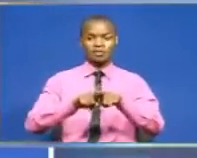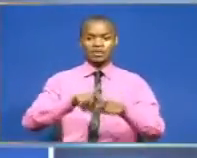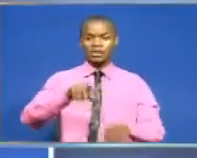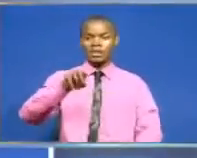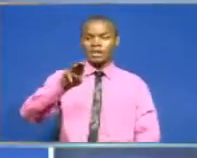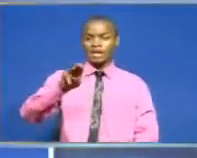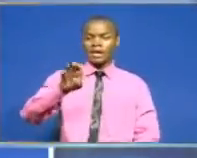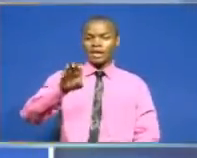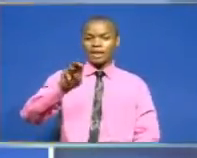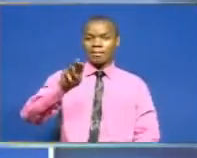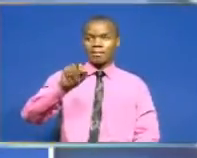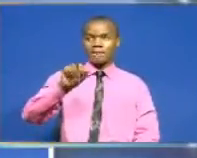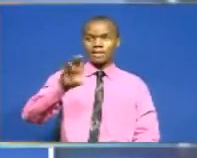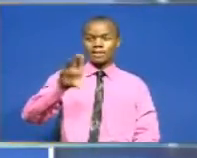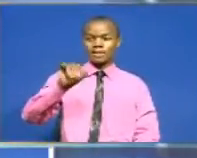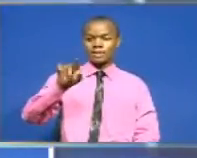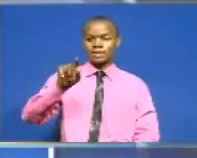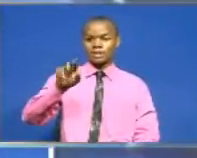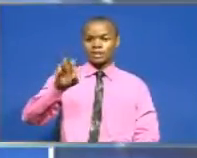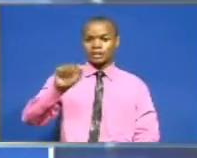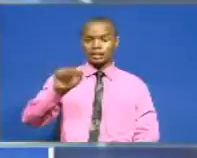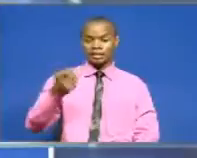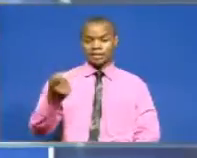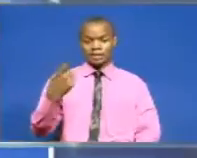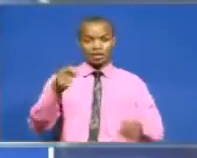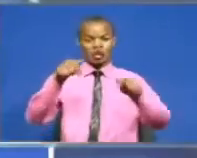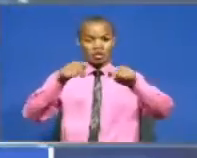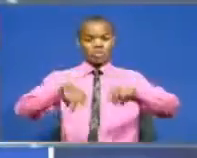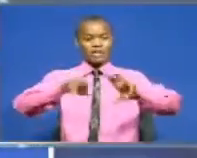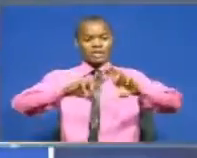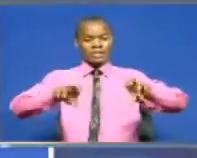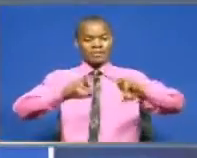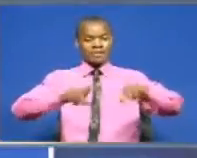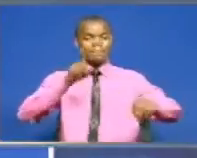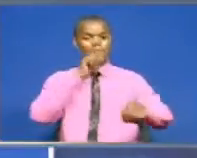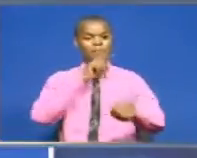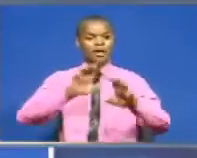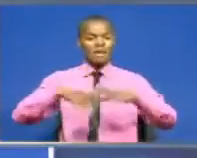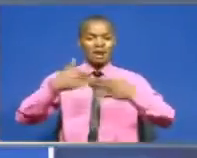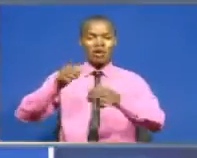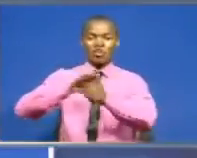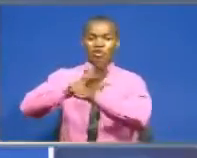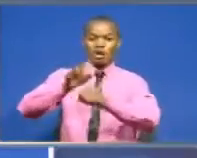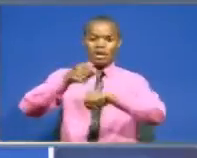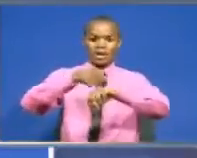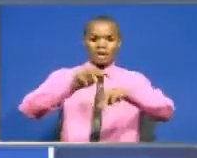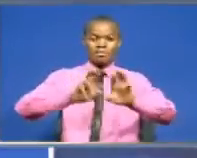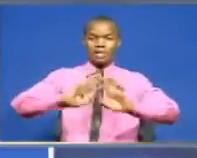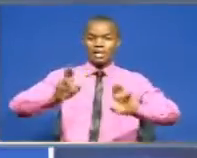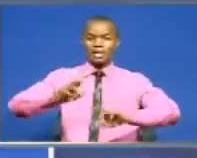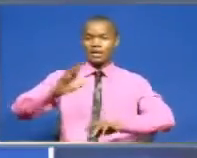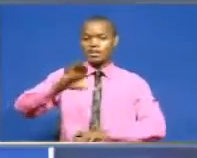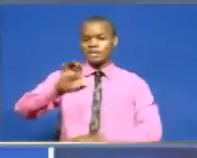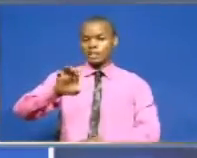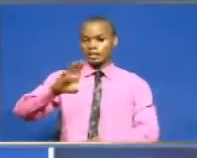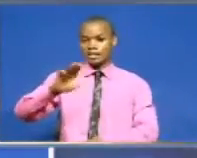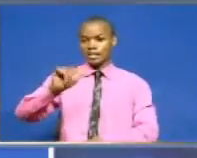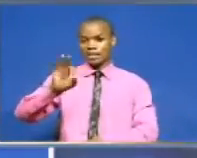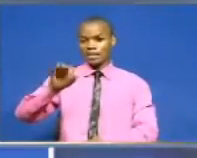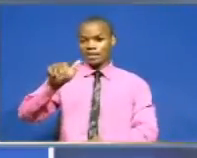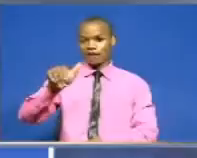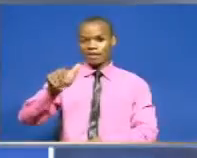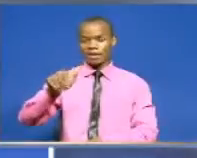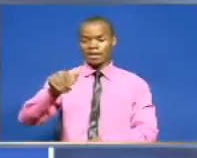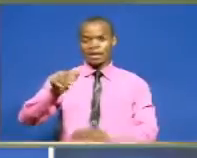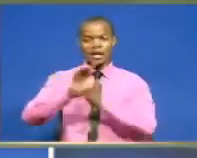Emerging Stars leo ilifanyia uchunguzi wa virusi vya corona huku ikijiandaa kwa mashindano ya Sekafa baadaye mwezi huu nchini